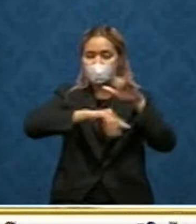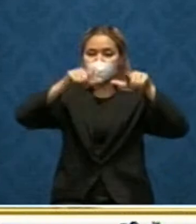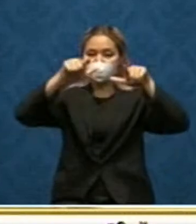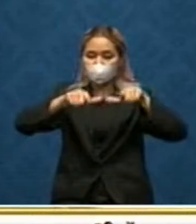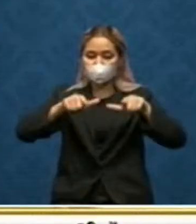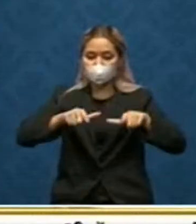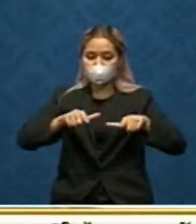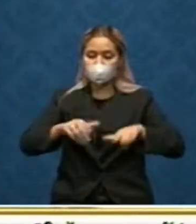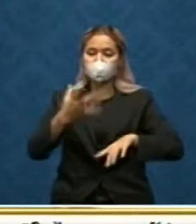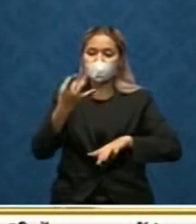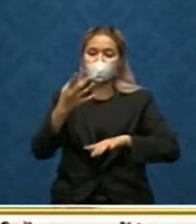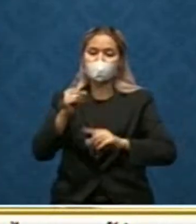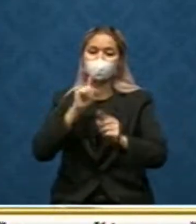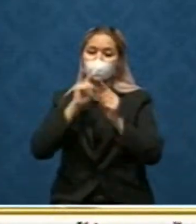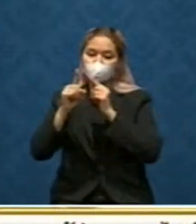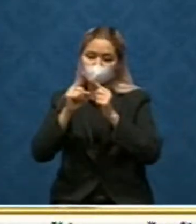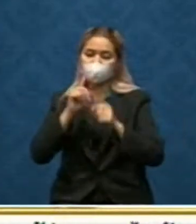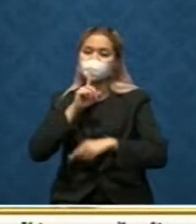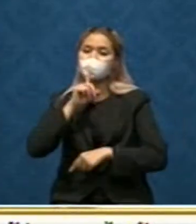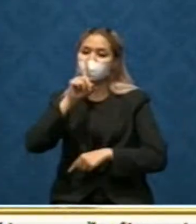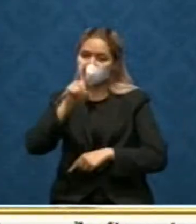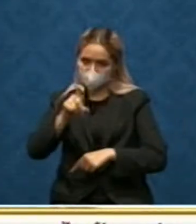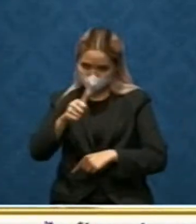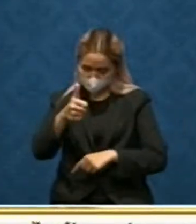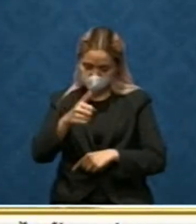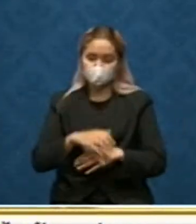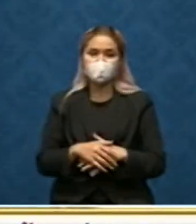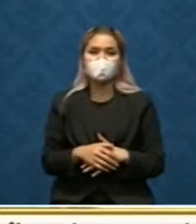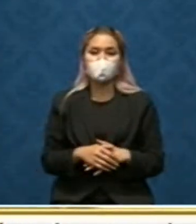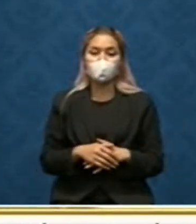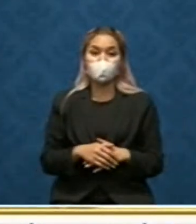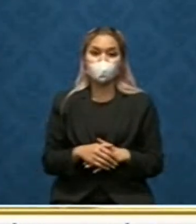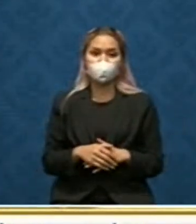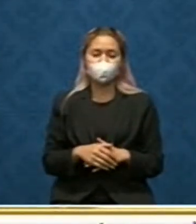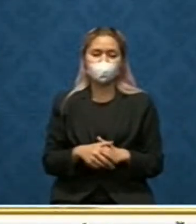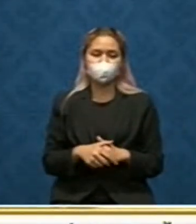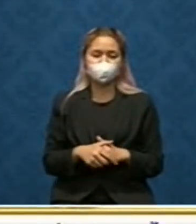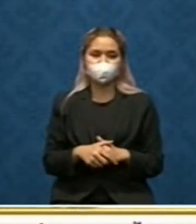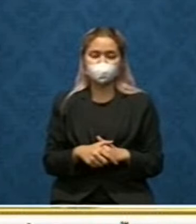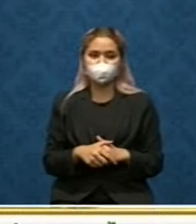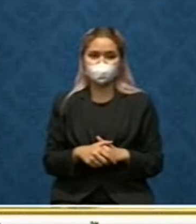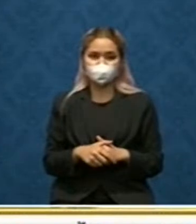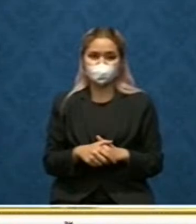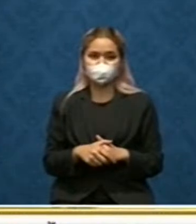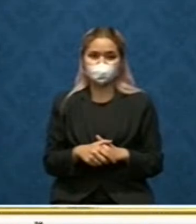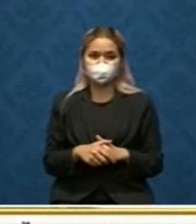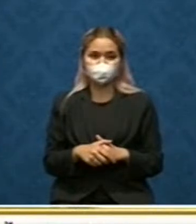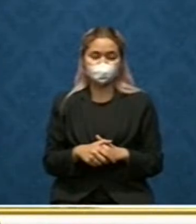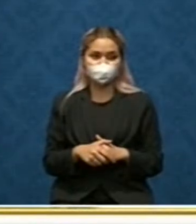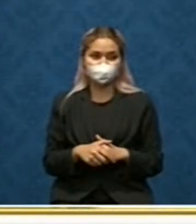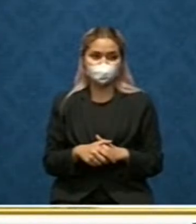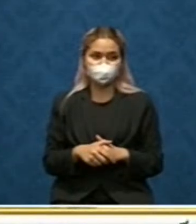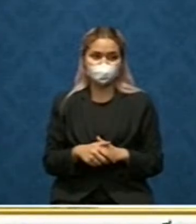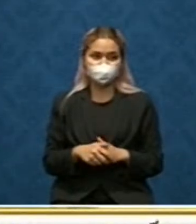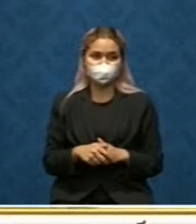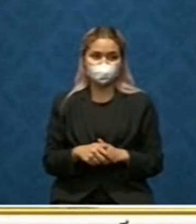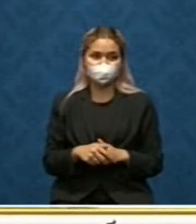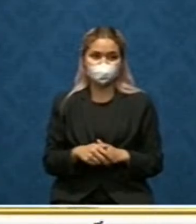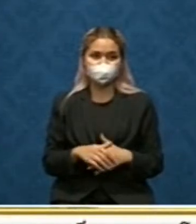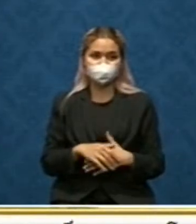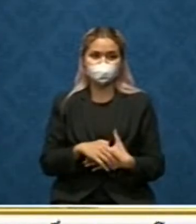คืออะไรตอบจ ตนนไปกลยโบายตอบไปครับกลุยโบายตอบไปที่รัชบาล